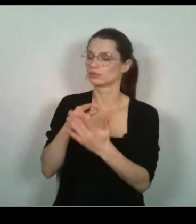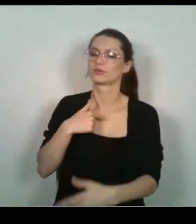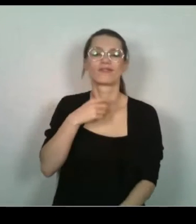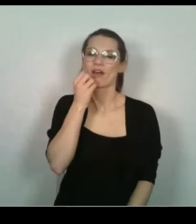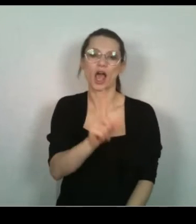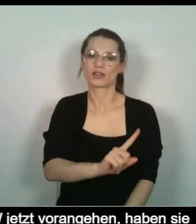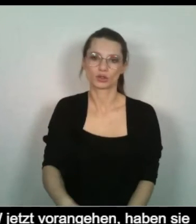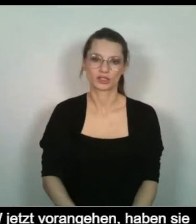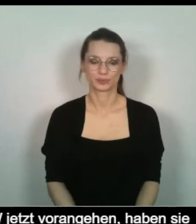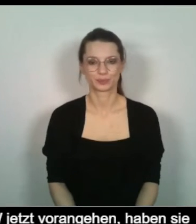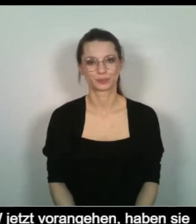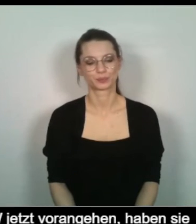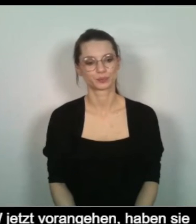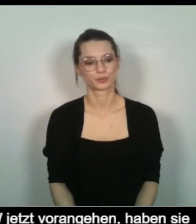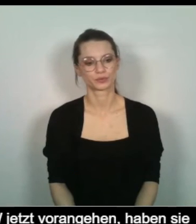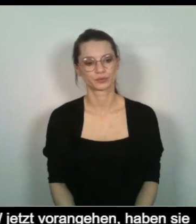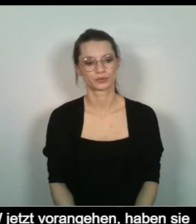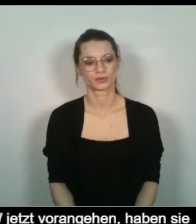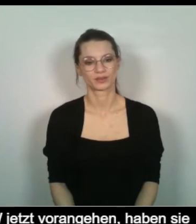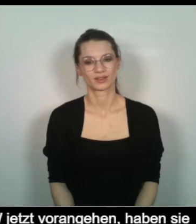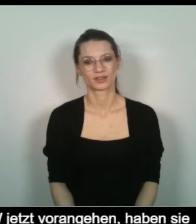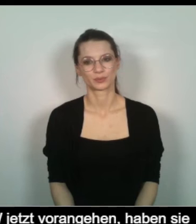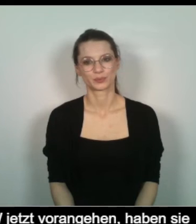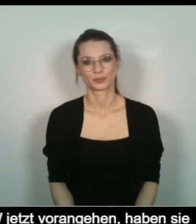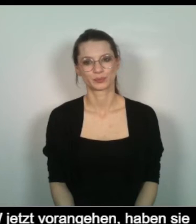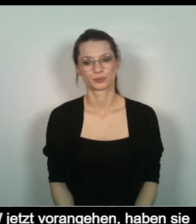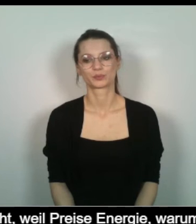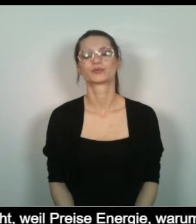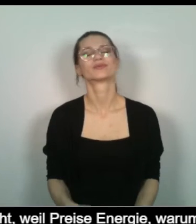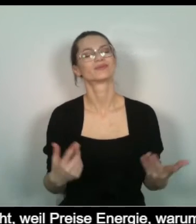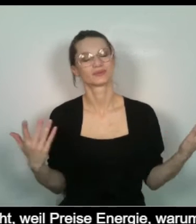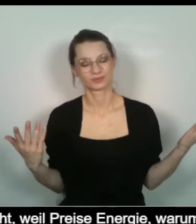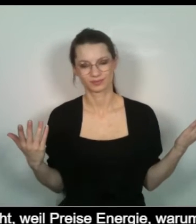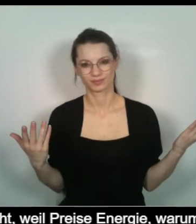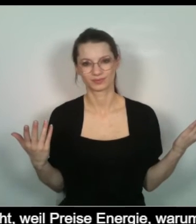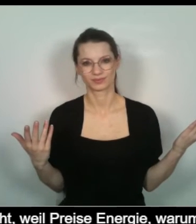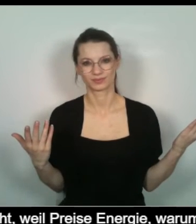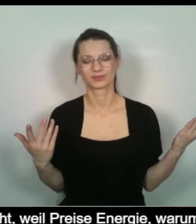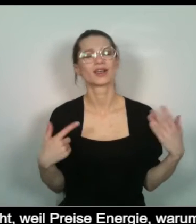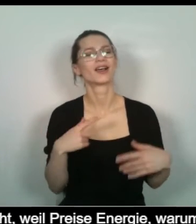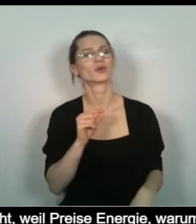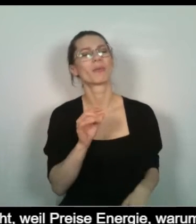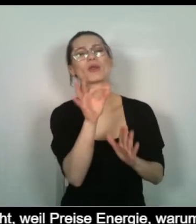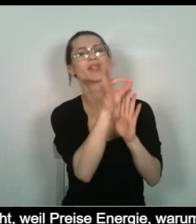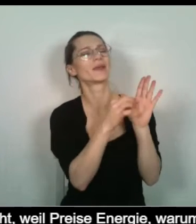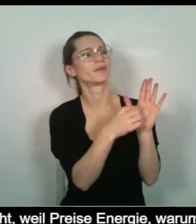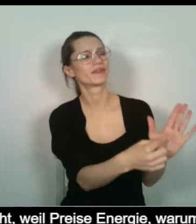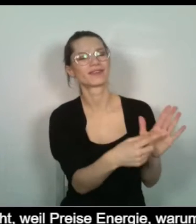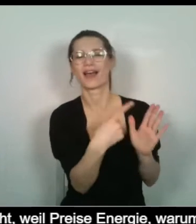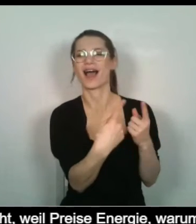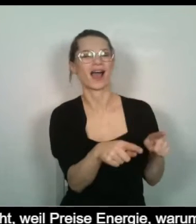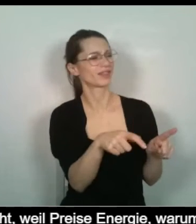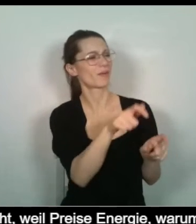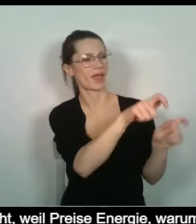Das ist schon mal sehr gut. Also, wir verzichten generell darauf, Tipps anderen zu geben, kommt nicht mehr